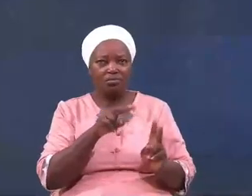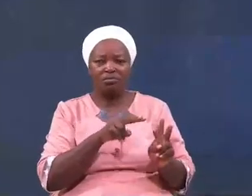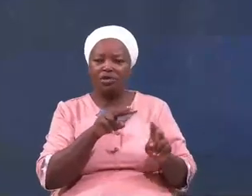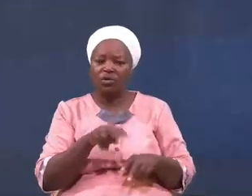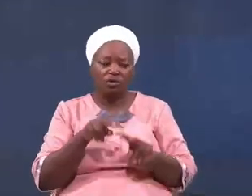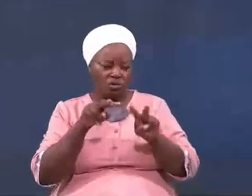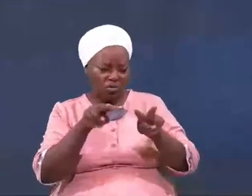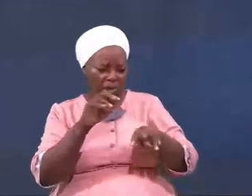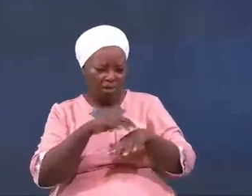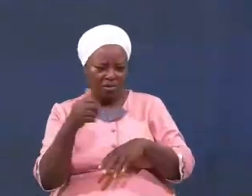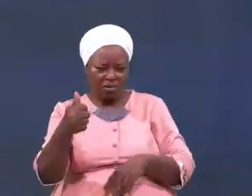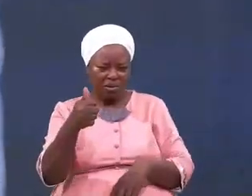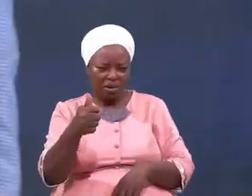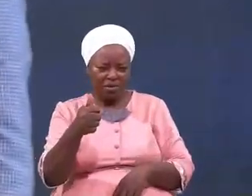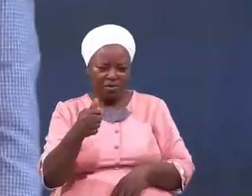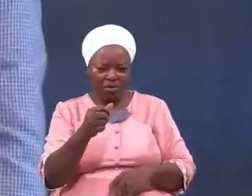Vous voyez